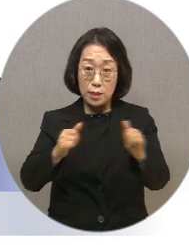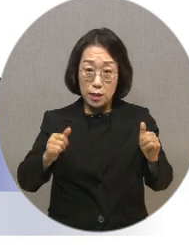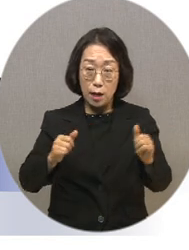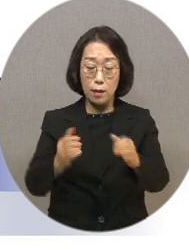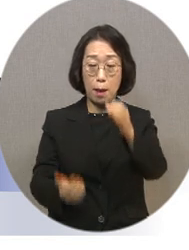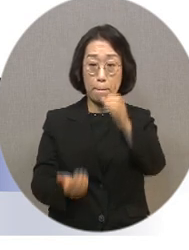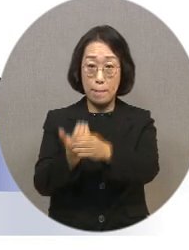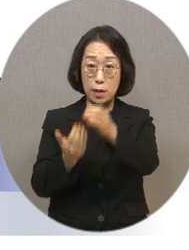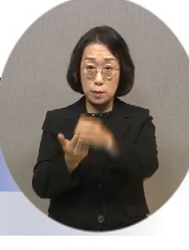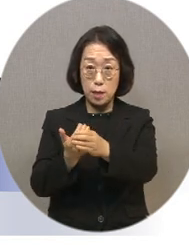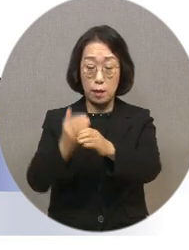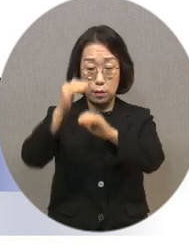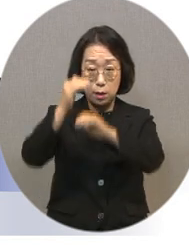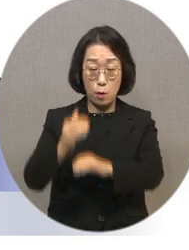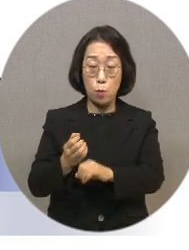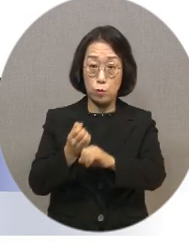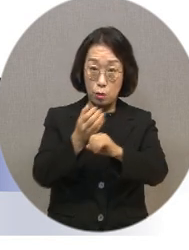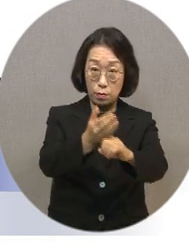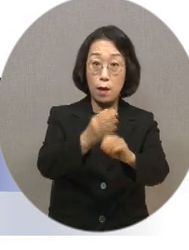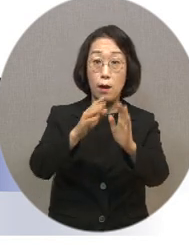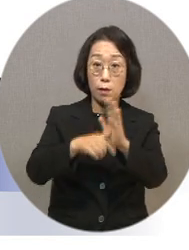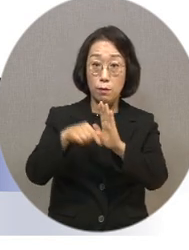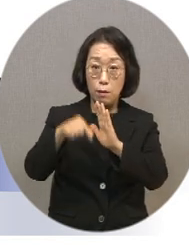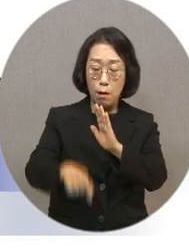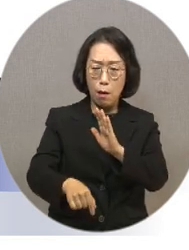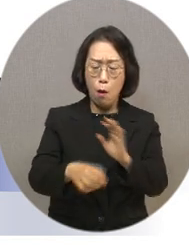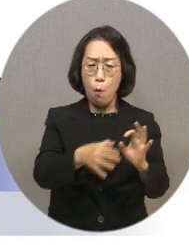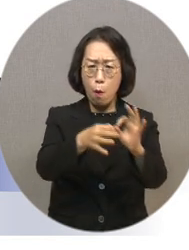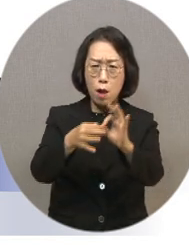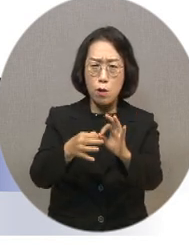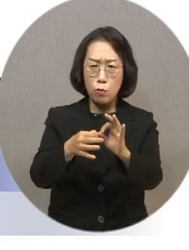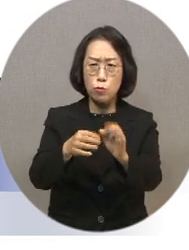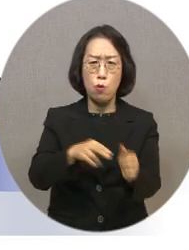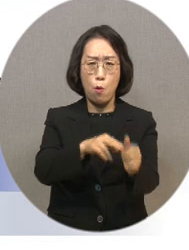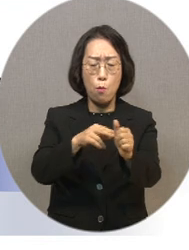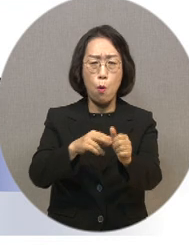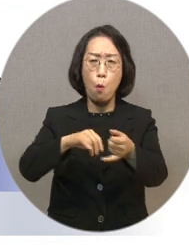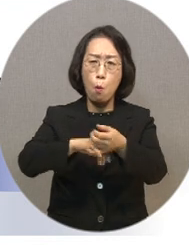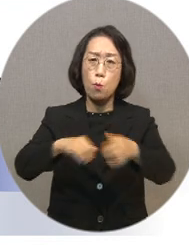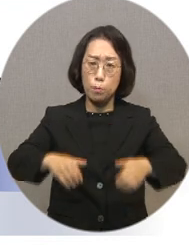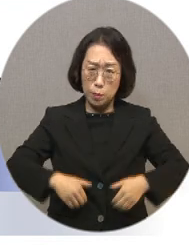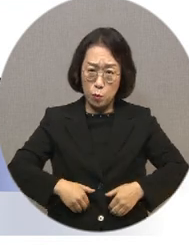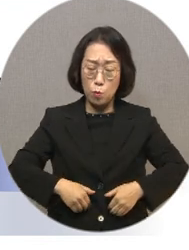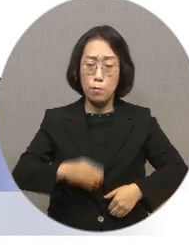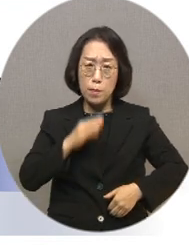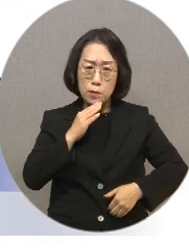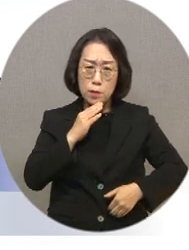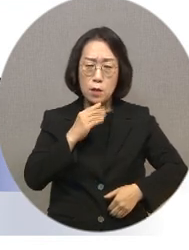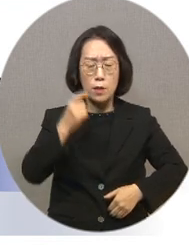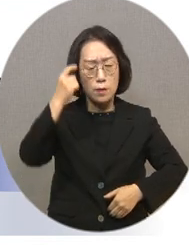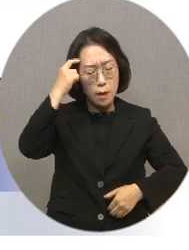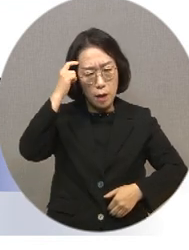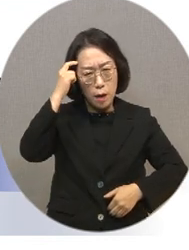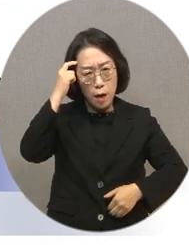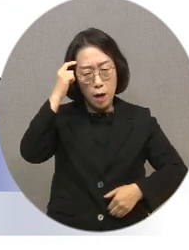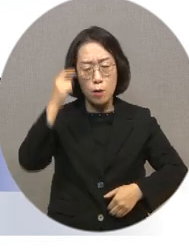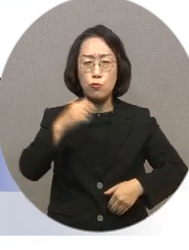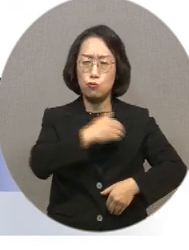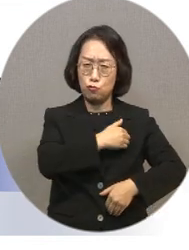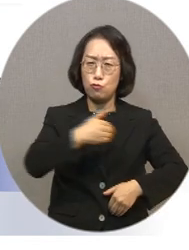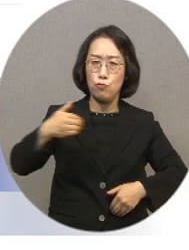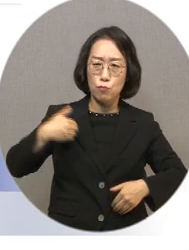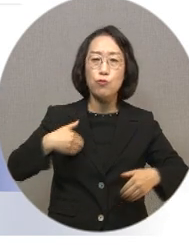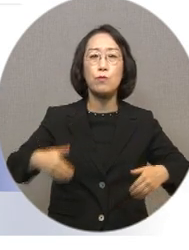사고 보도에서 정신 질환 관련 정보가 정말 필요한지 다시 한번 신중하게 검토할 수 있도록